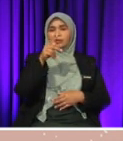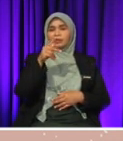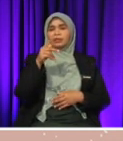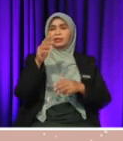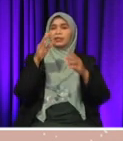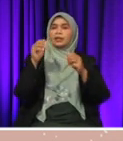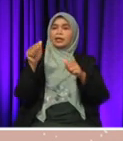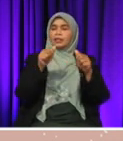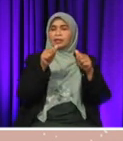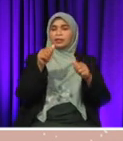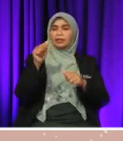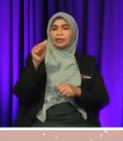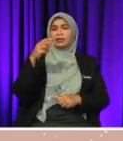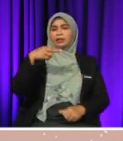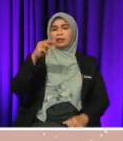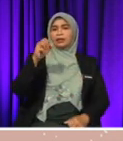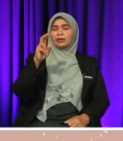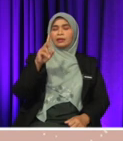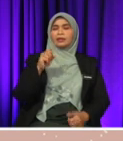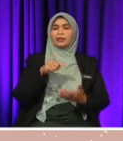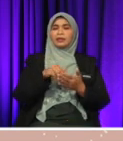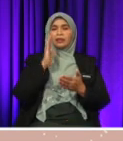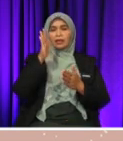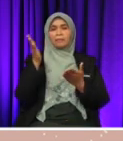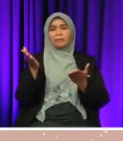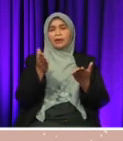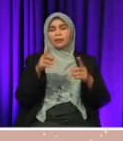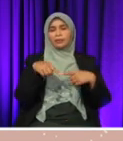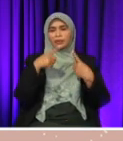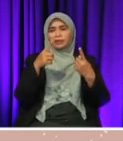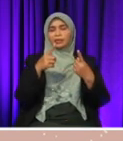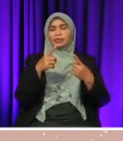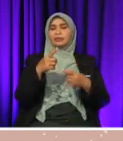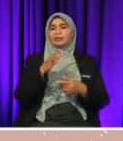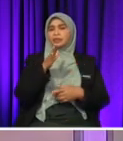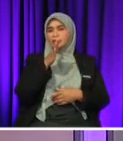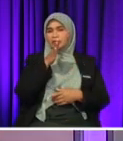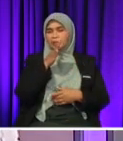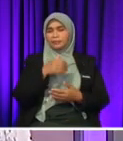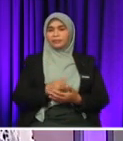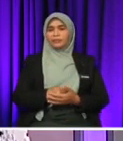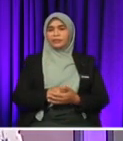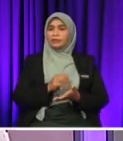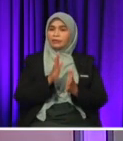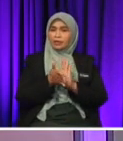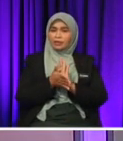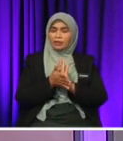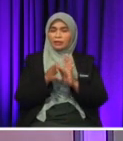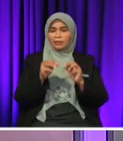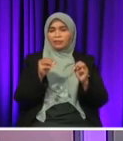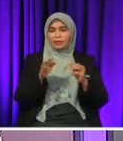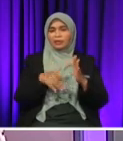bakal membawa pergi satu-satunya yang aku miliki sebab itu murid-murid senang untuk kita memahami maksud